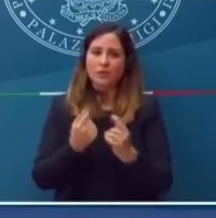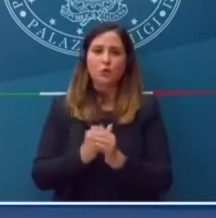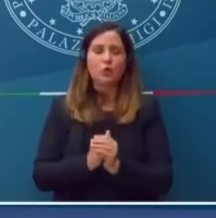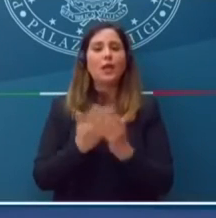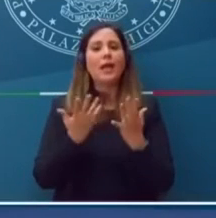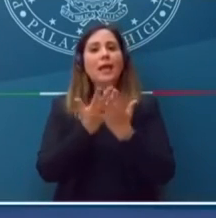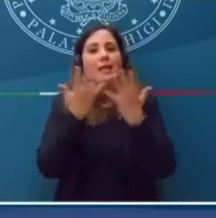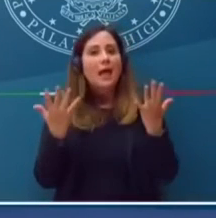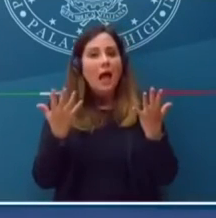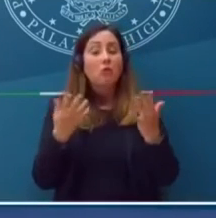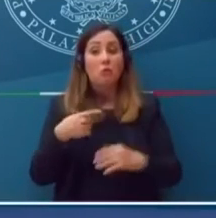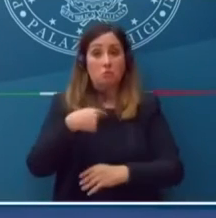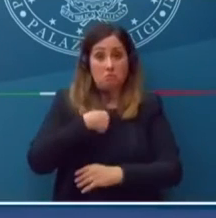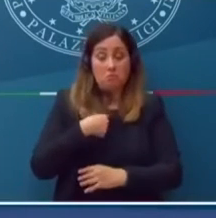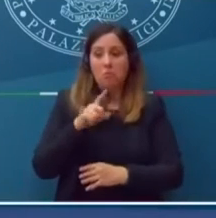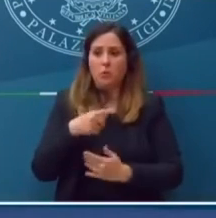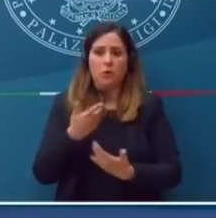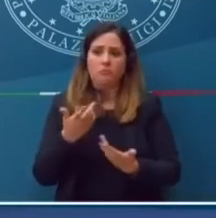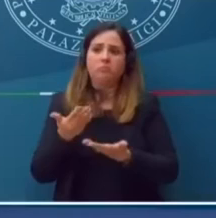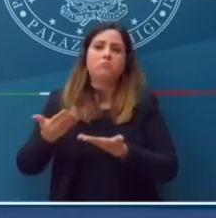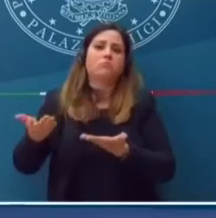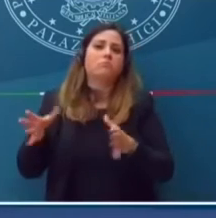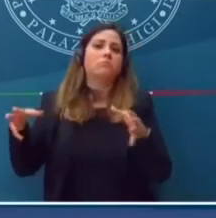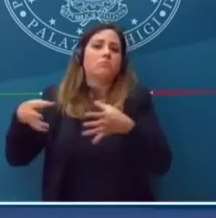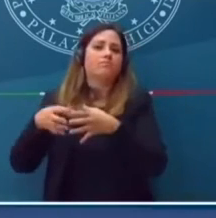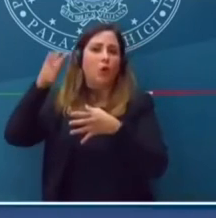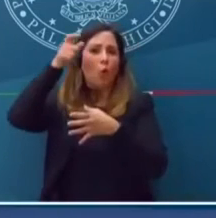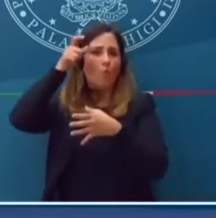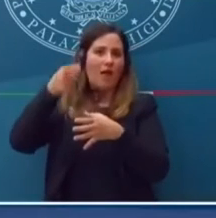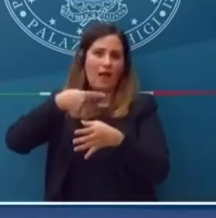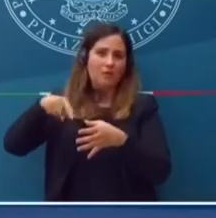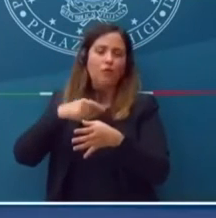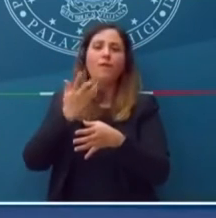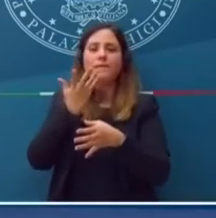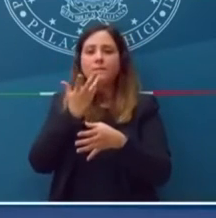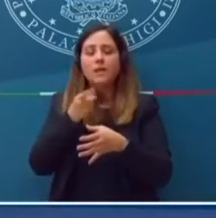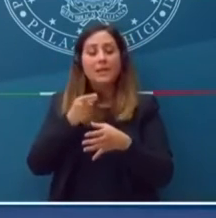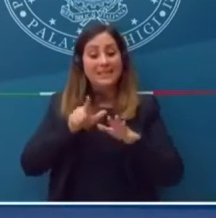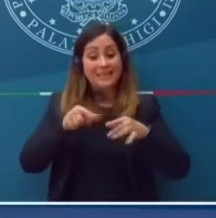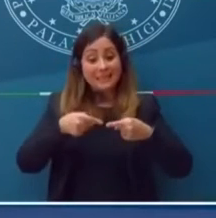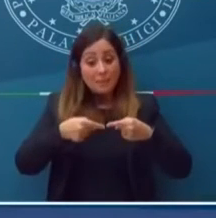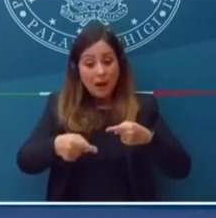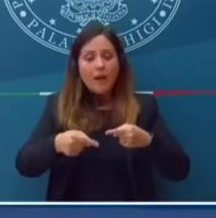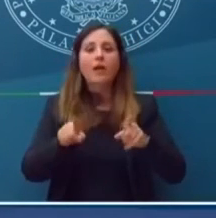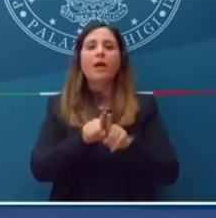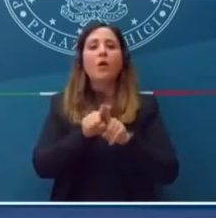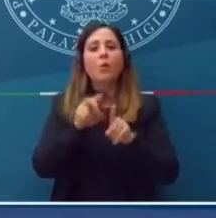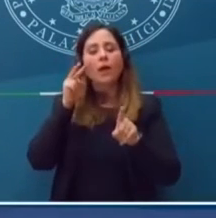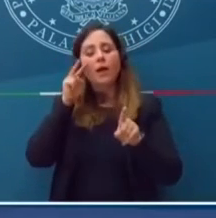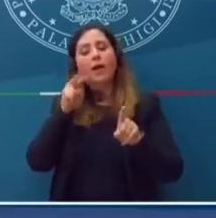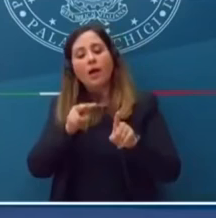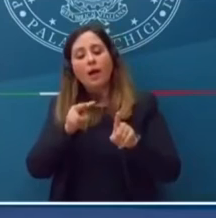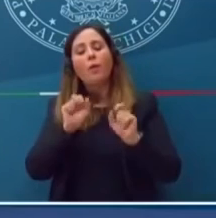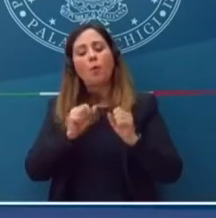mia, ma credo di tutto il governo, di vedere, come ho detto prima, le prossime settimane come settimane di riaperture e non di